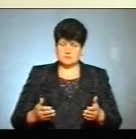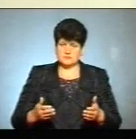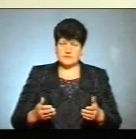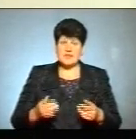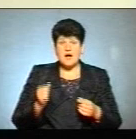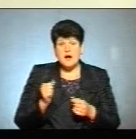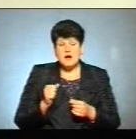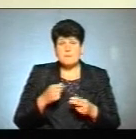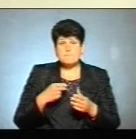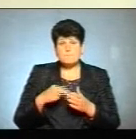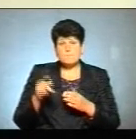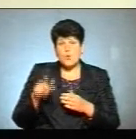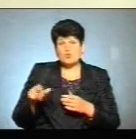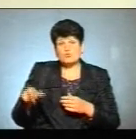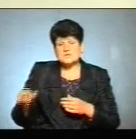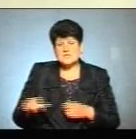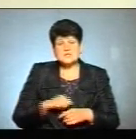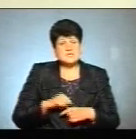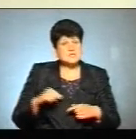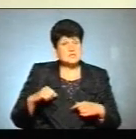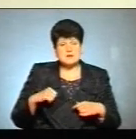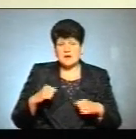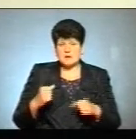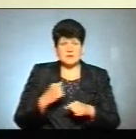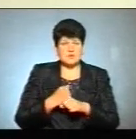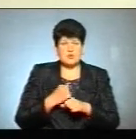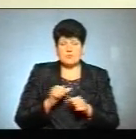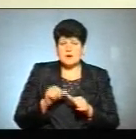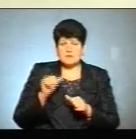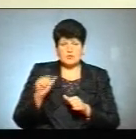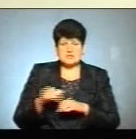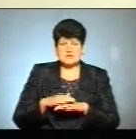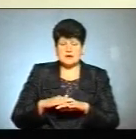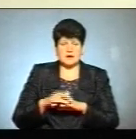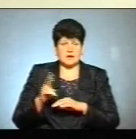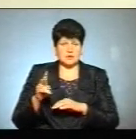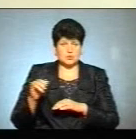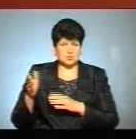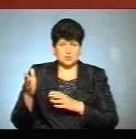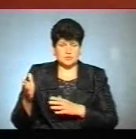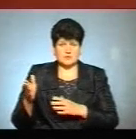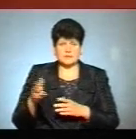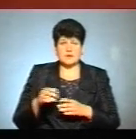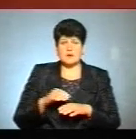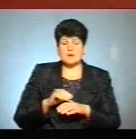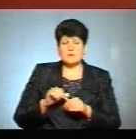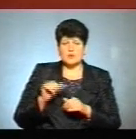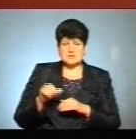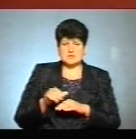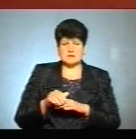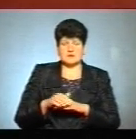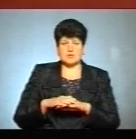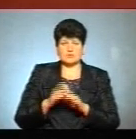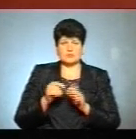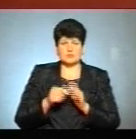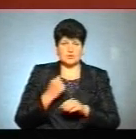от покупці самі ж створюють поза межами ринку, це вже не відповідальність працівників ринку, поза межами ринку створюють